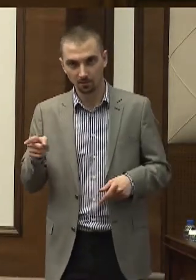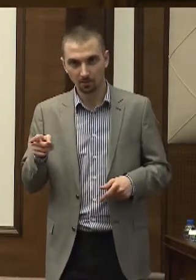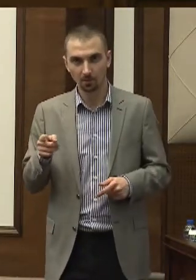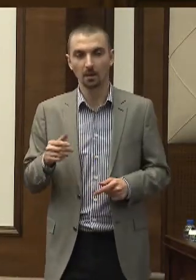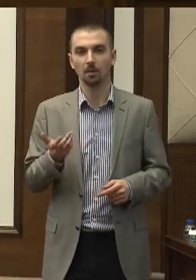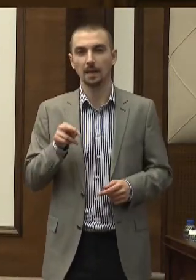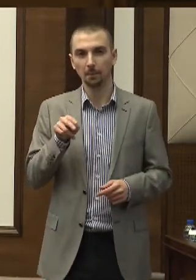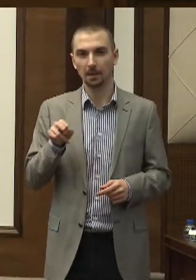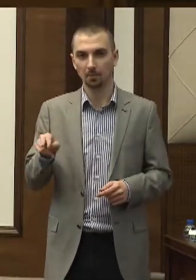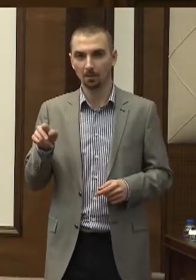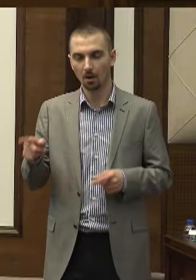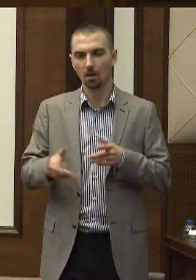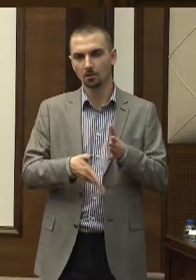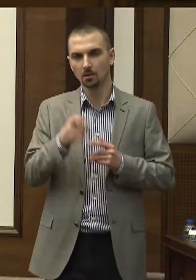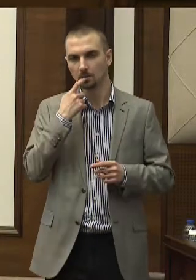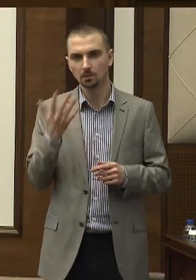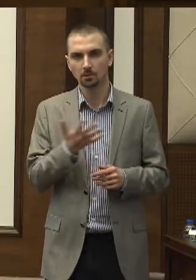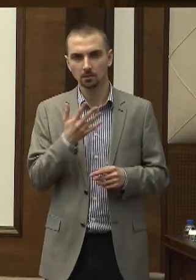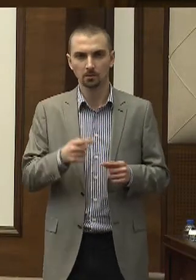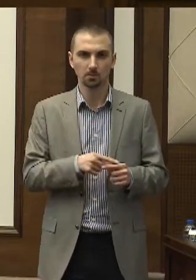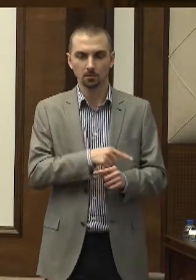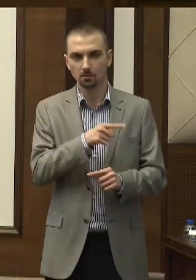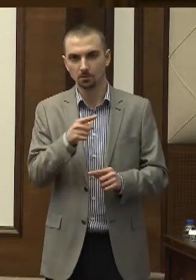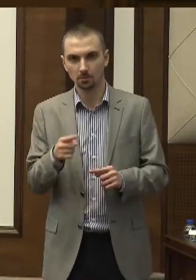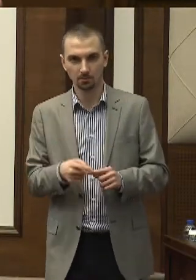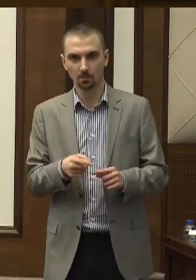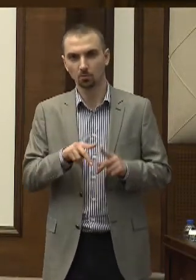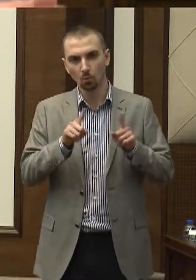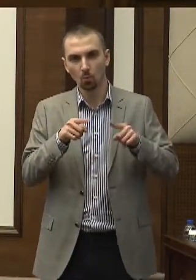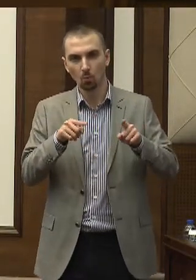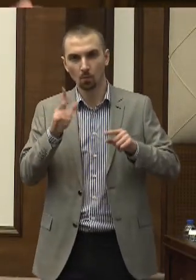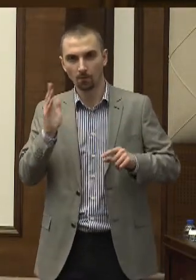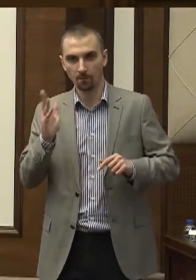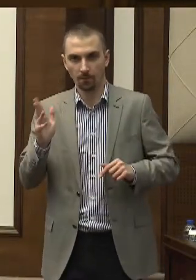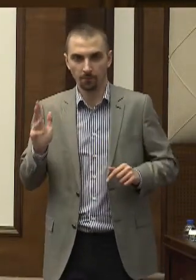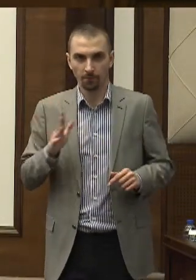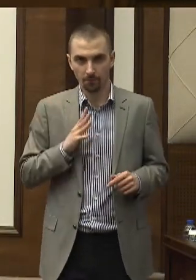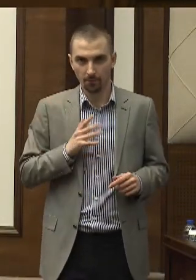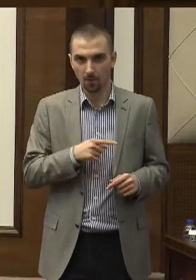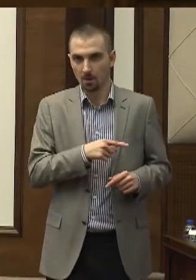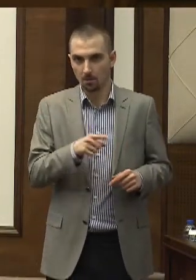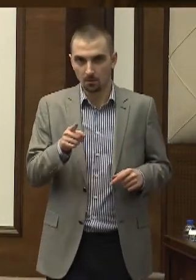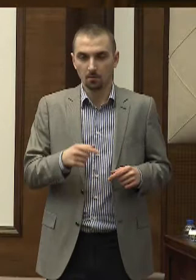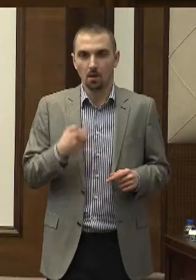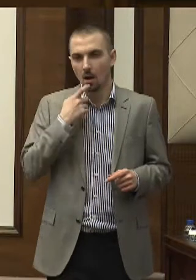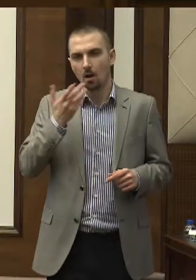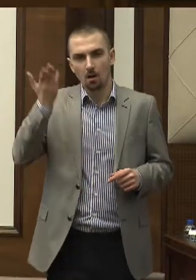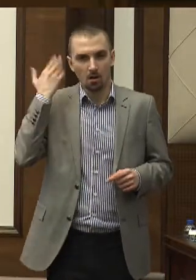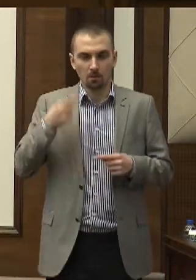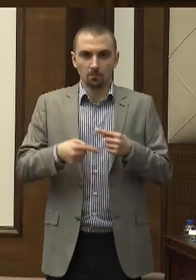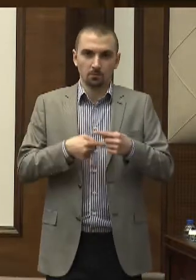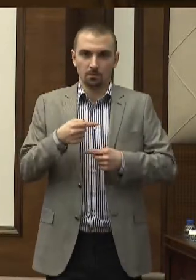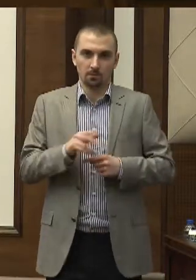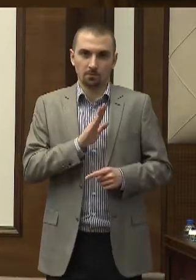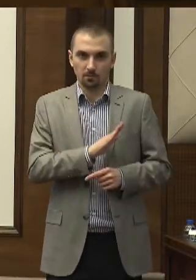Bulvarı gibi yerlerde imar planlarında konut olarak yapılmış,